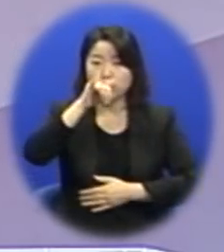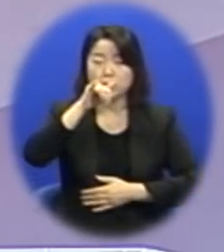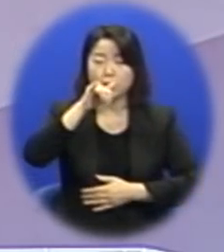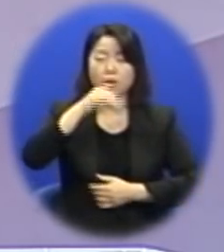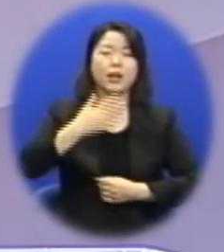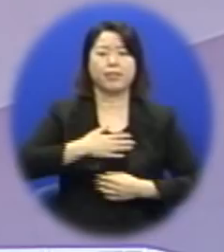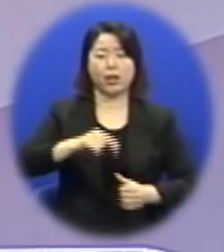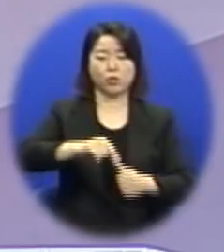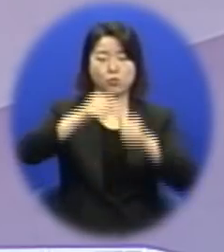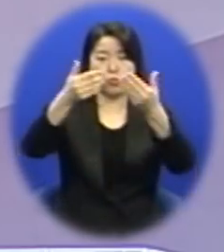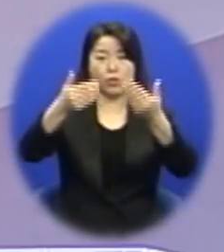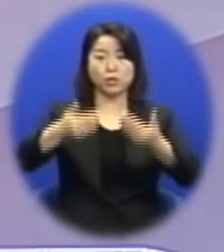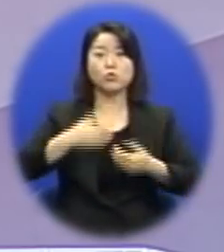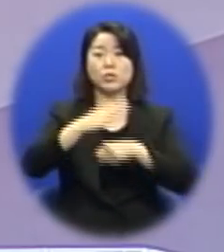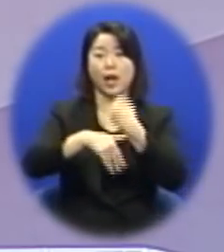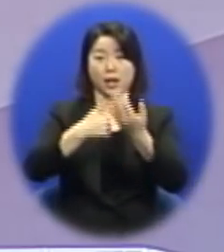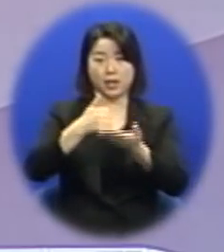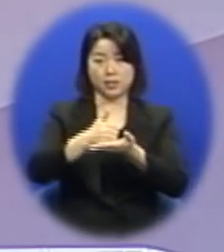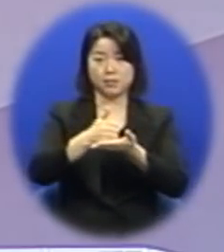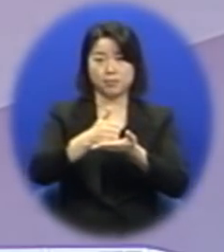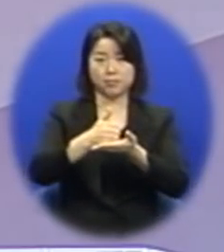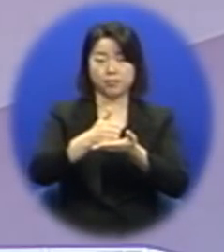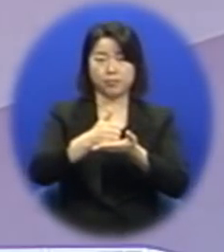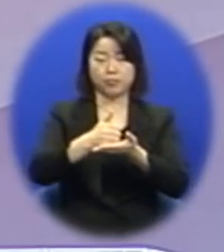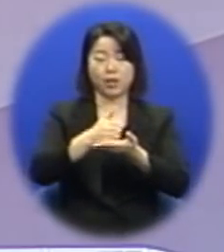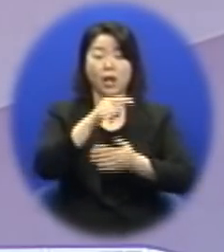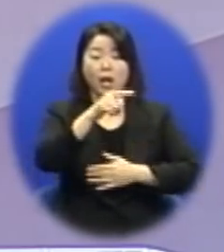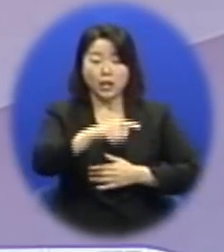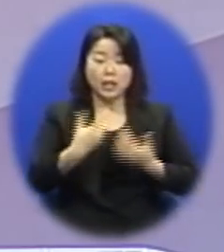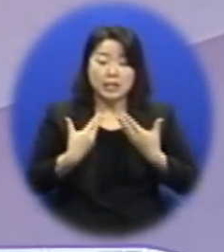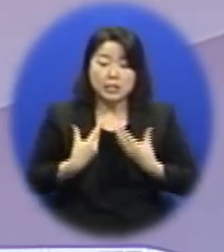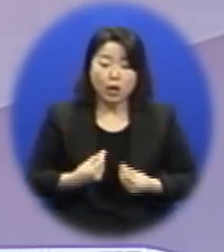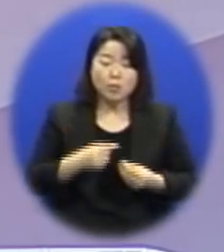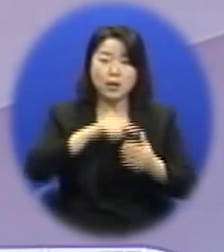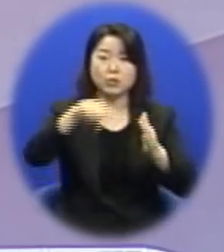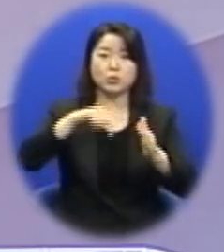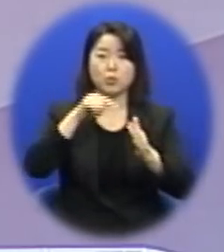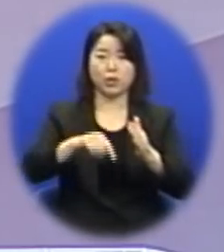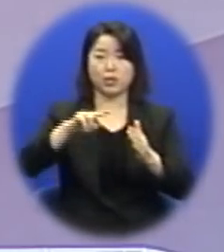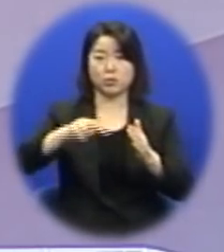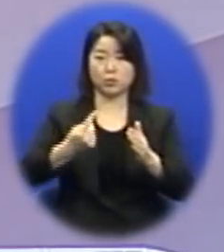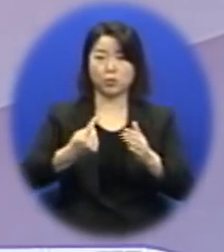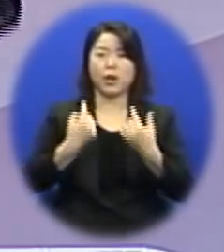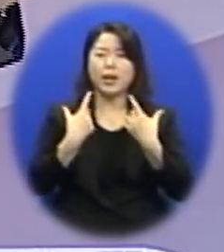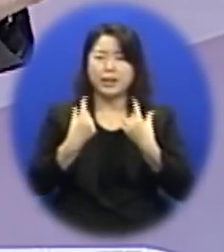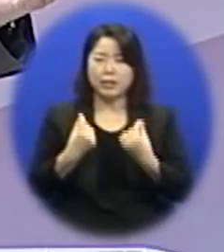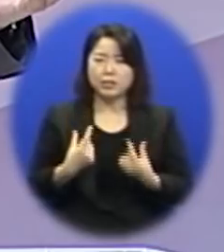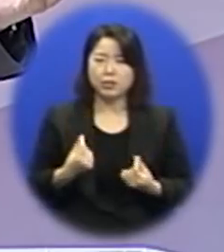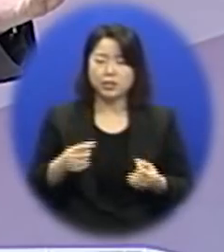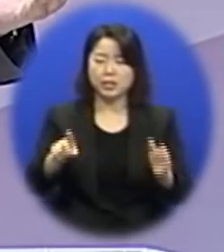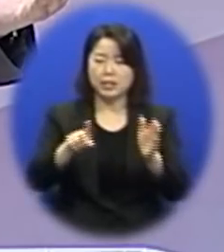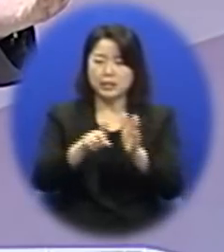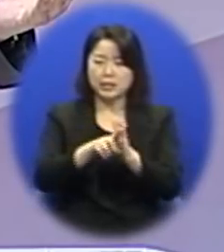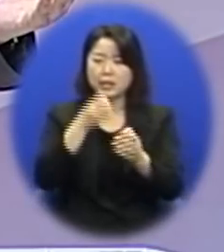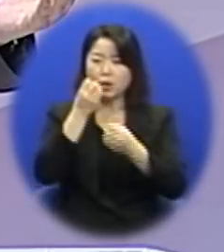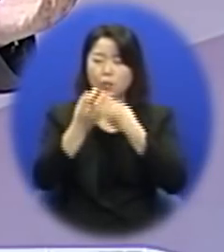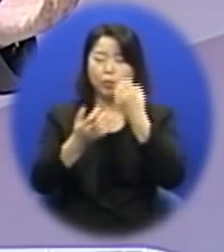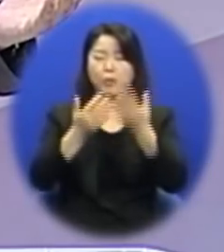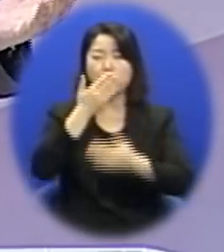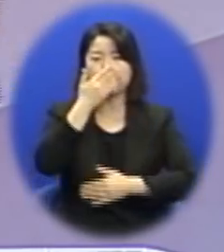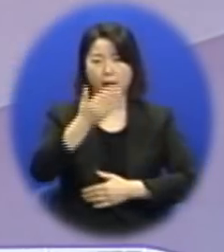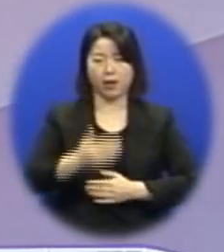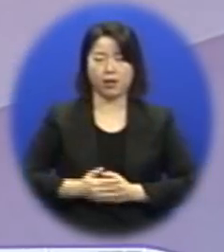나를 구원하신 하나님 그는 그 절망 속에서도 여전히 그는 신앙 고백을 하고